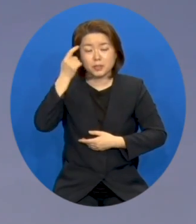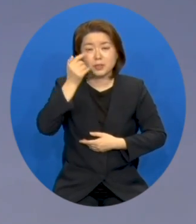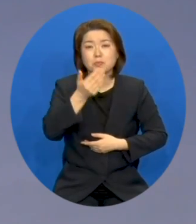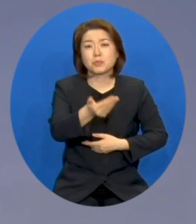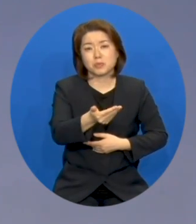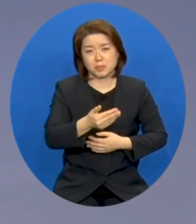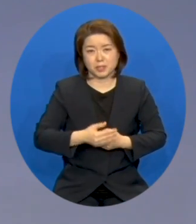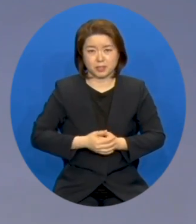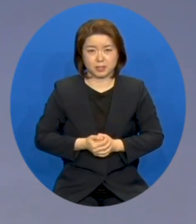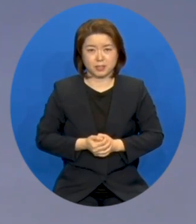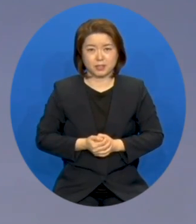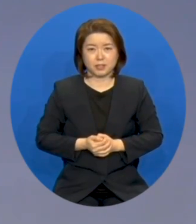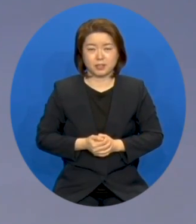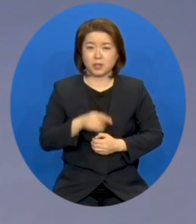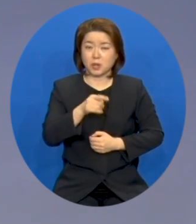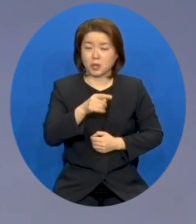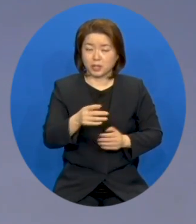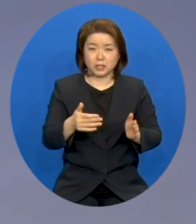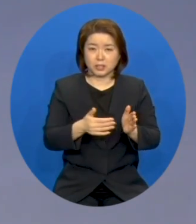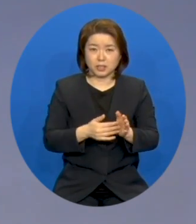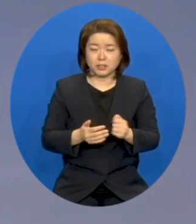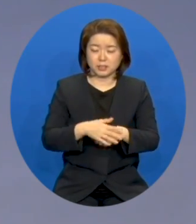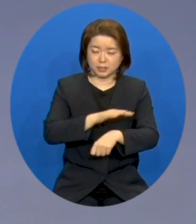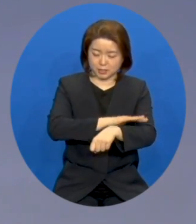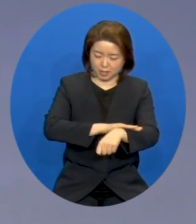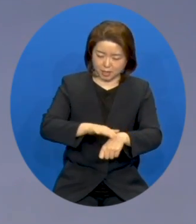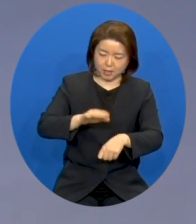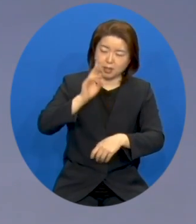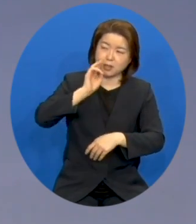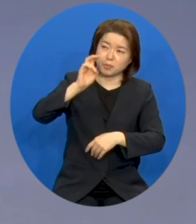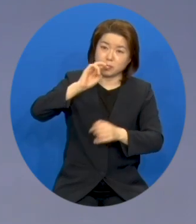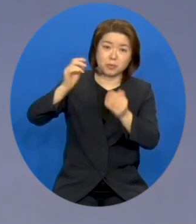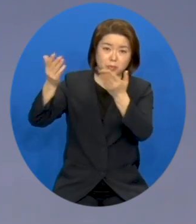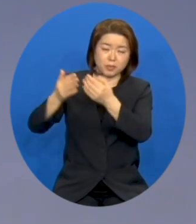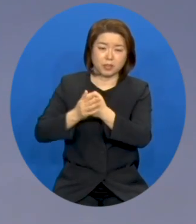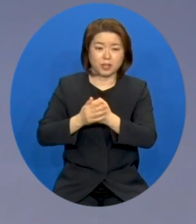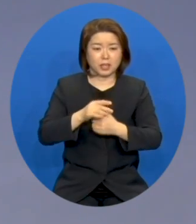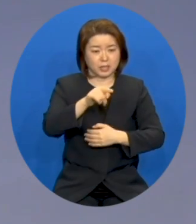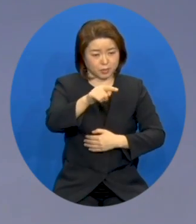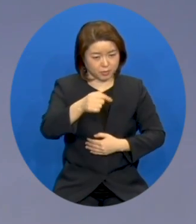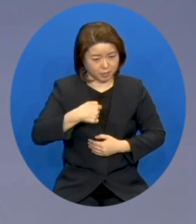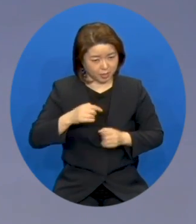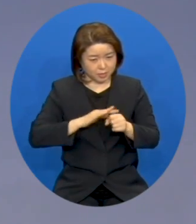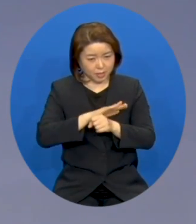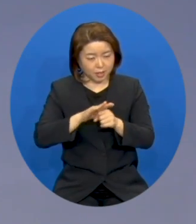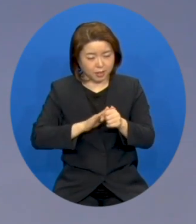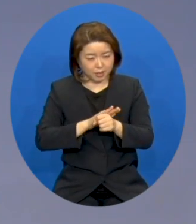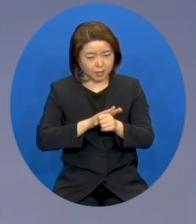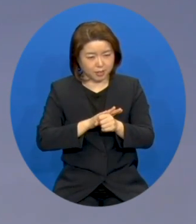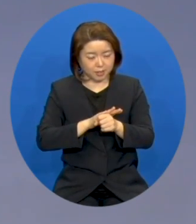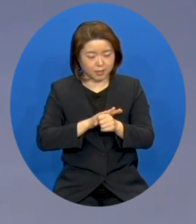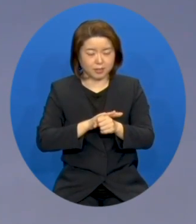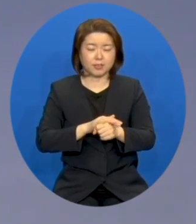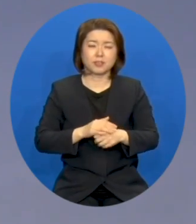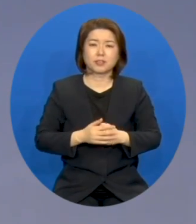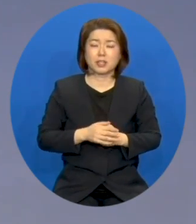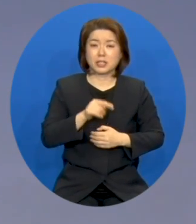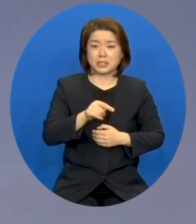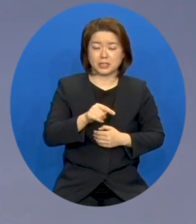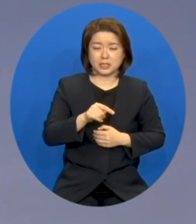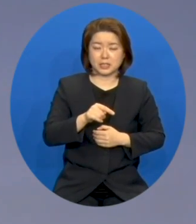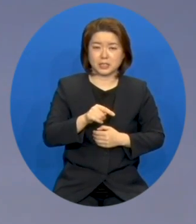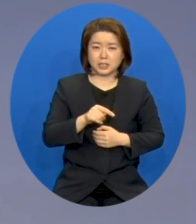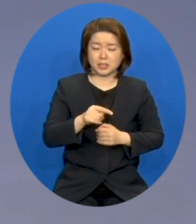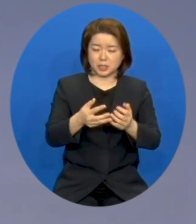물으셨네. 거기까지는 뭐 잘 불렀어요. 넌 날 사랑하느냐? 그 부분에